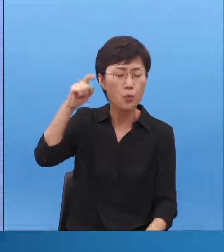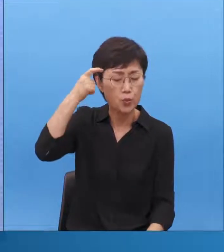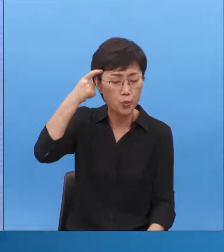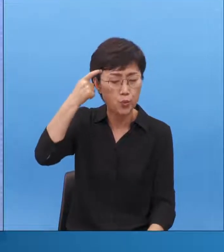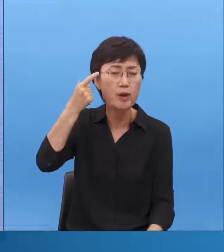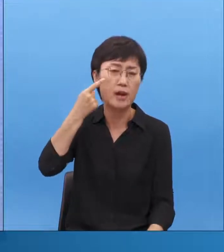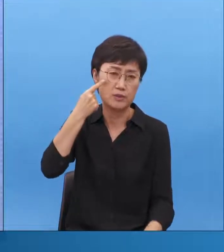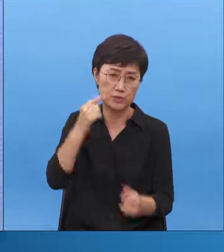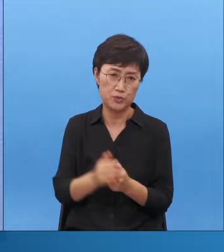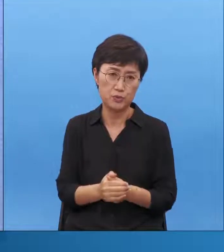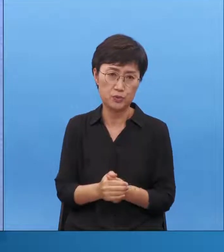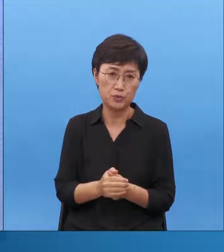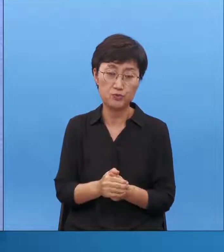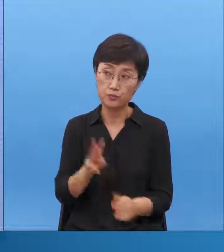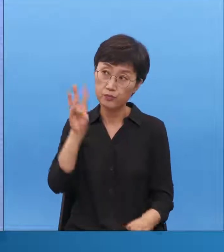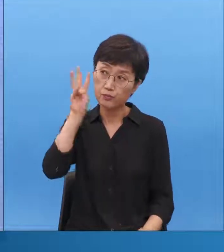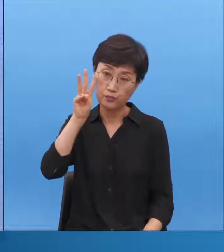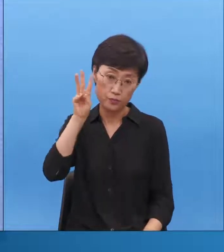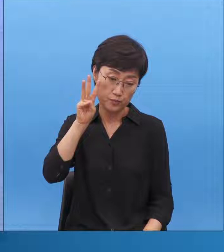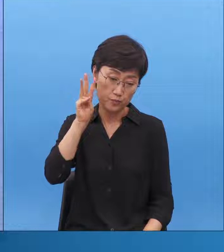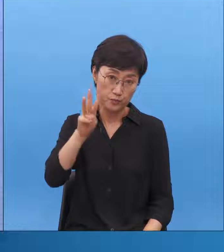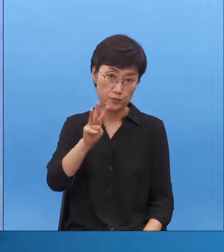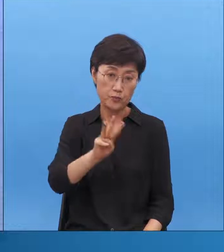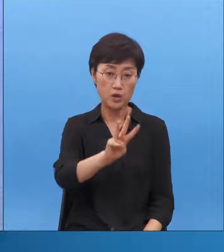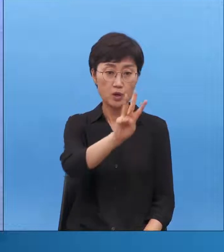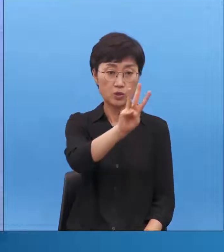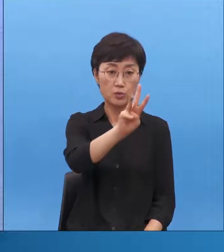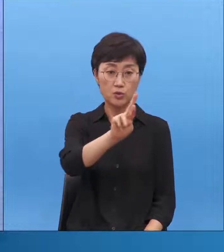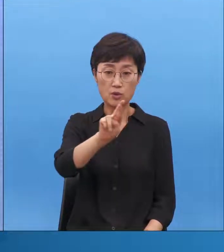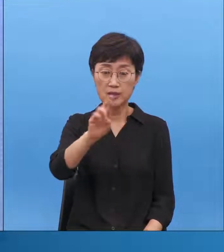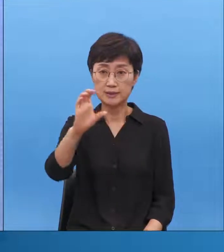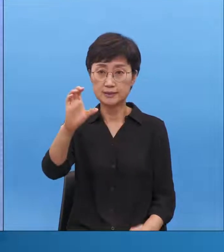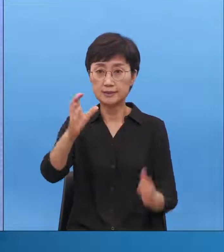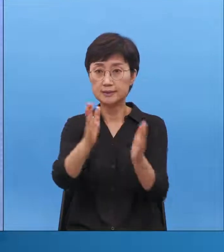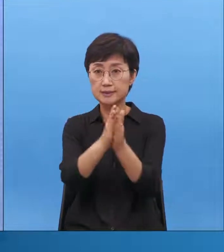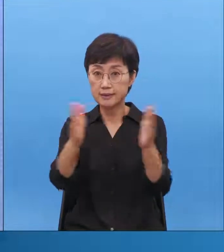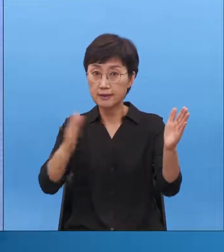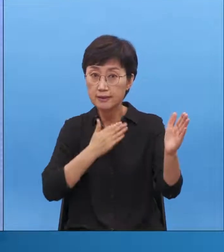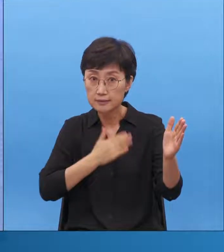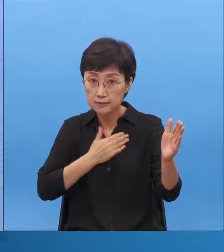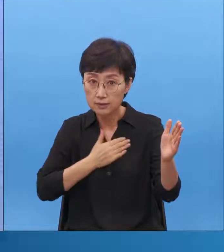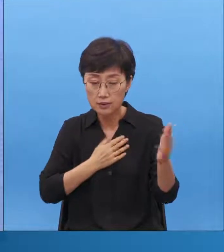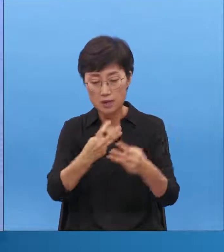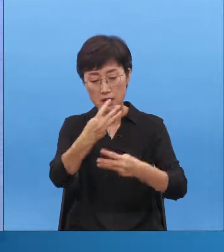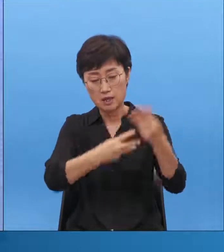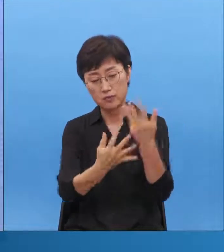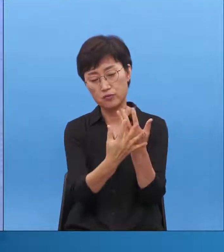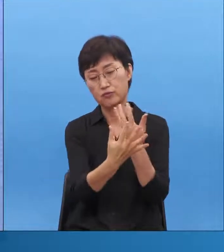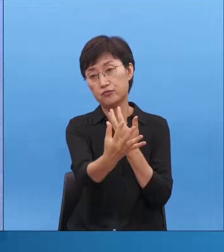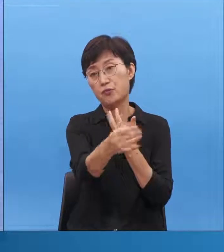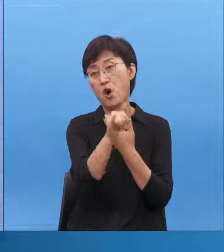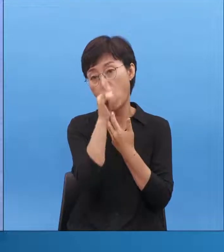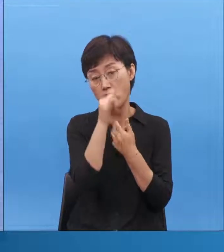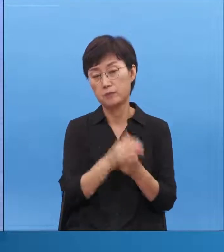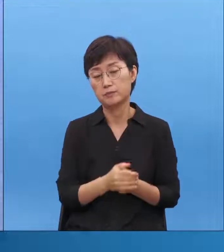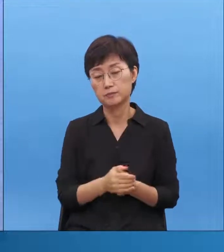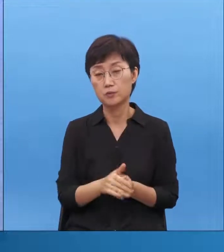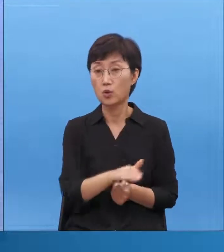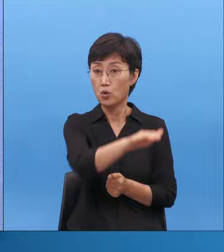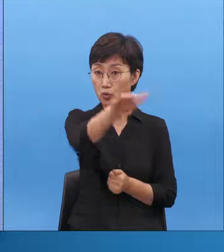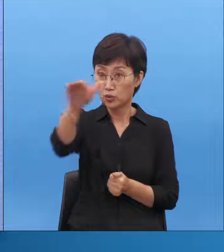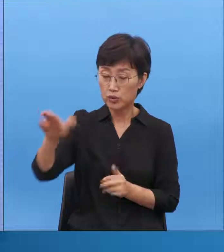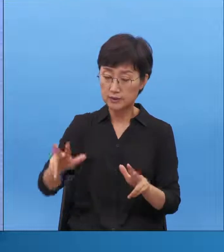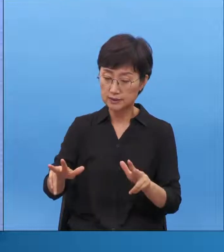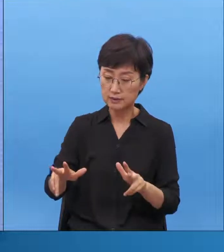주간에는 WRC 시작됩니다. We have the beginning of the WRC this week. 우리는 성전 건축 많은 기도로